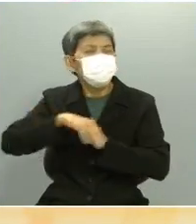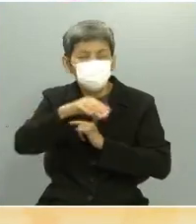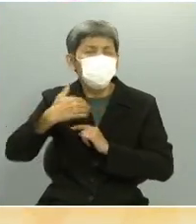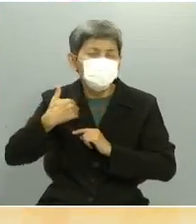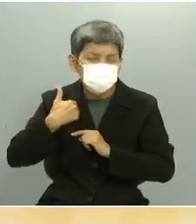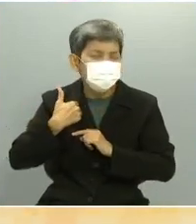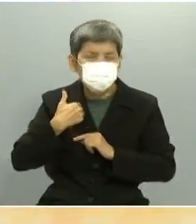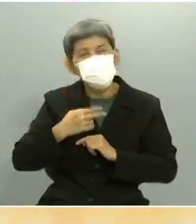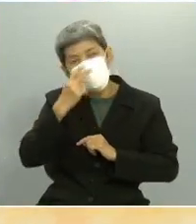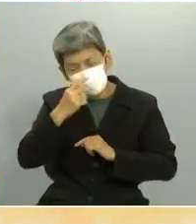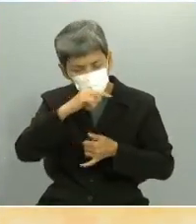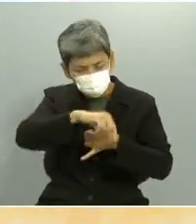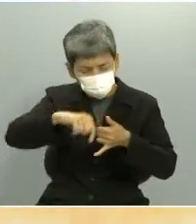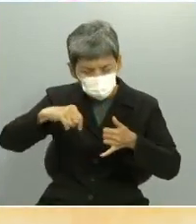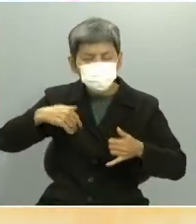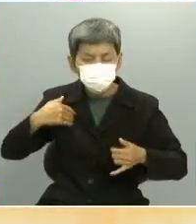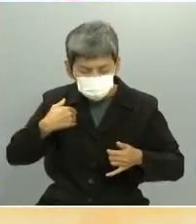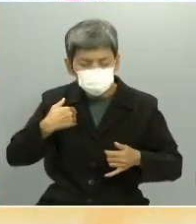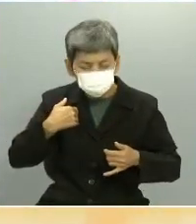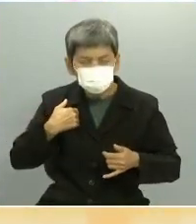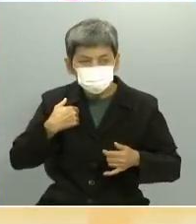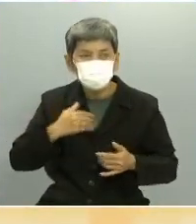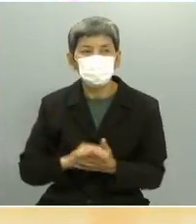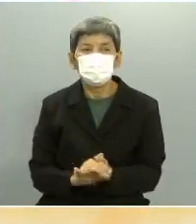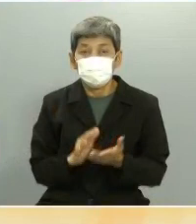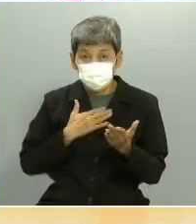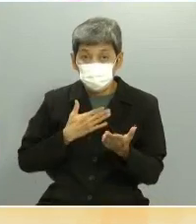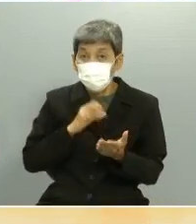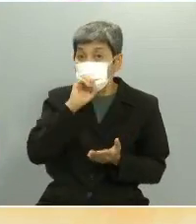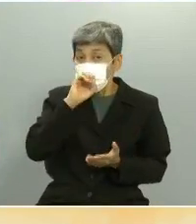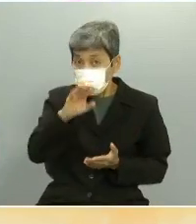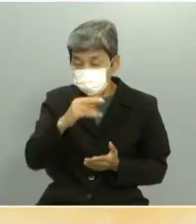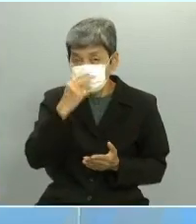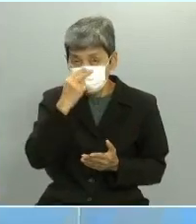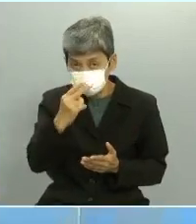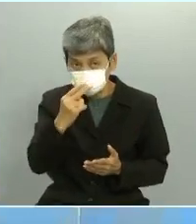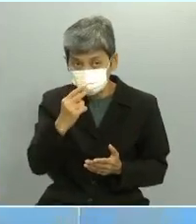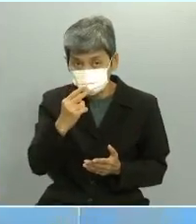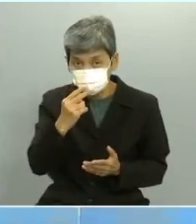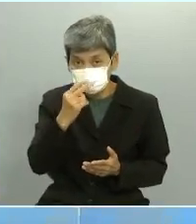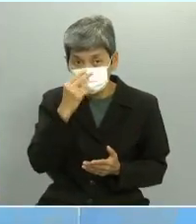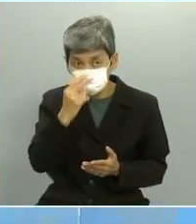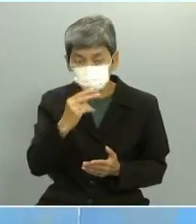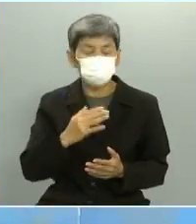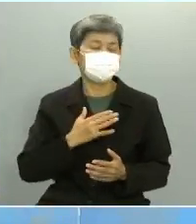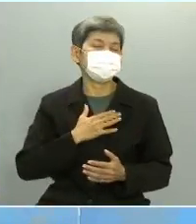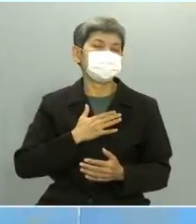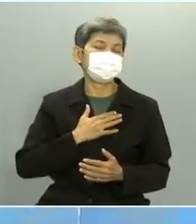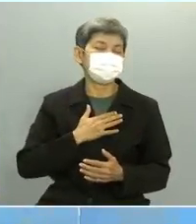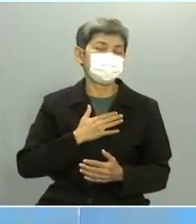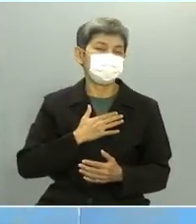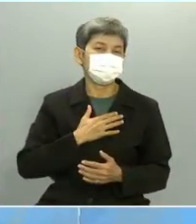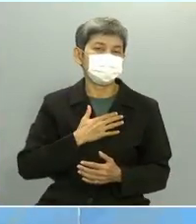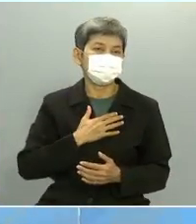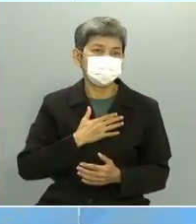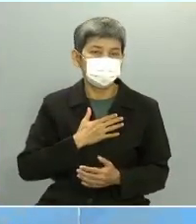ว่ามันไม่ได้ไกลตัวแต่ประการใดครับท่านผู้ชมฮะขออนุญาตนะไปดูเหตุการณ์อันนี้น่ากลัวจริง